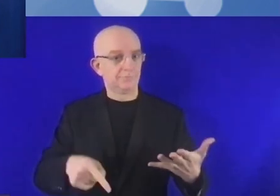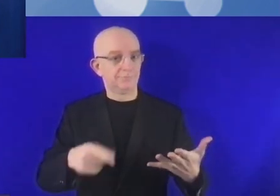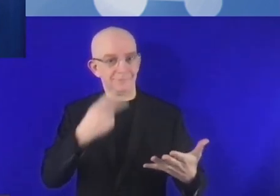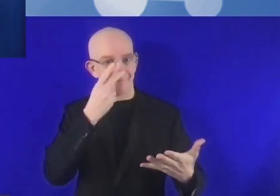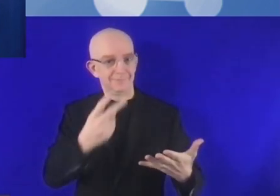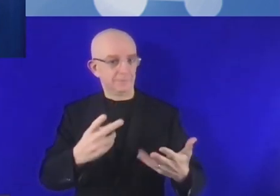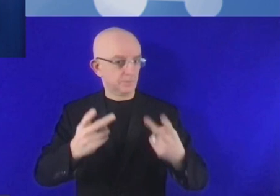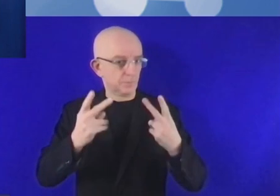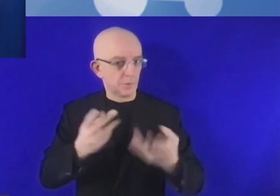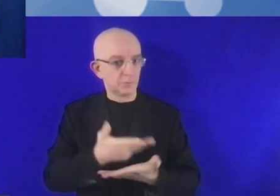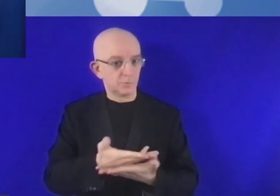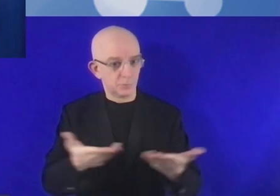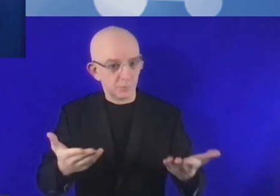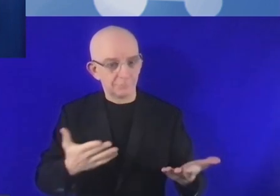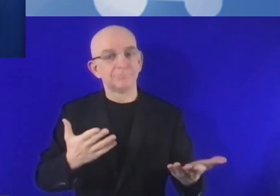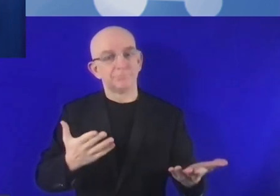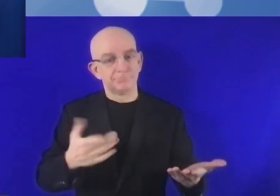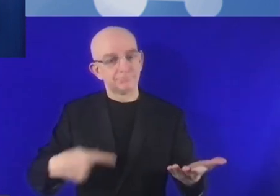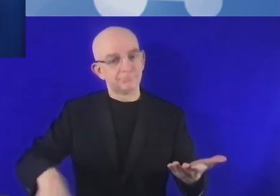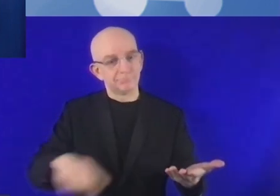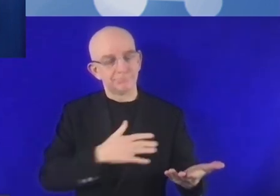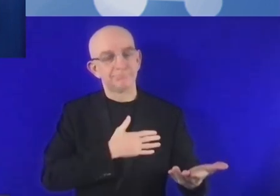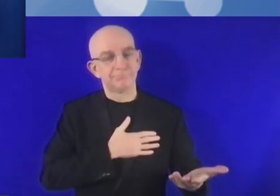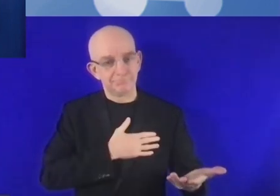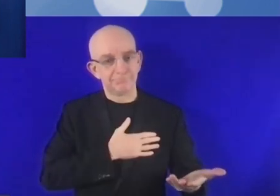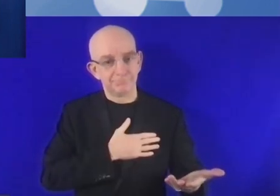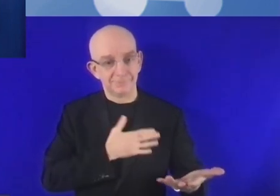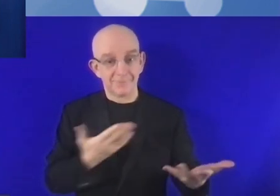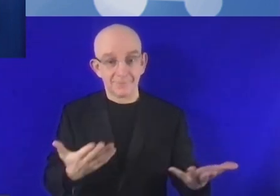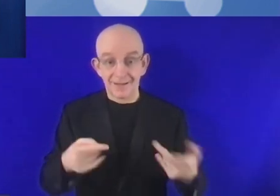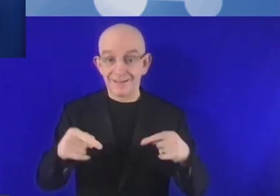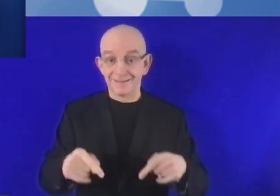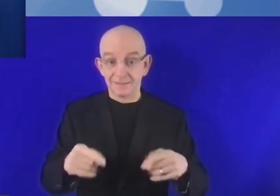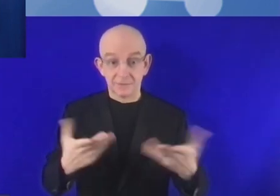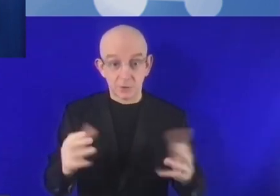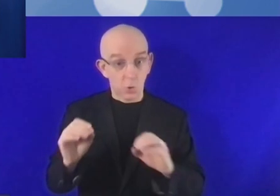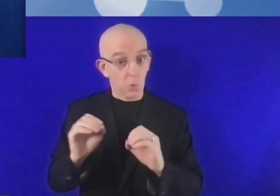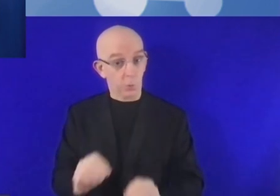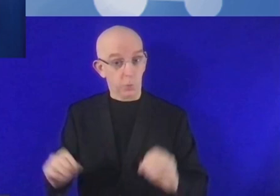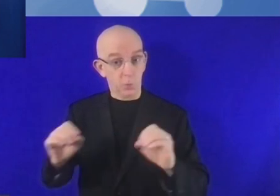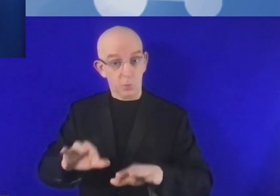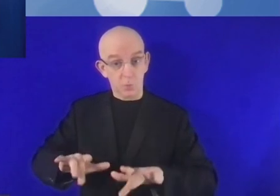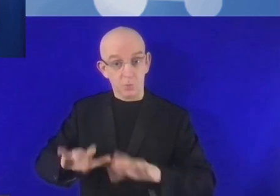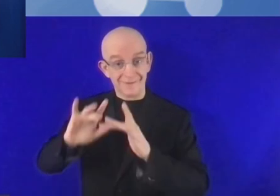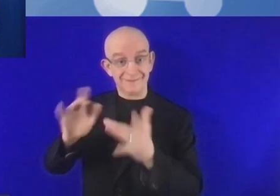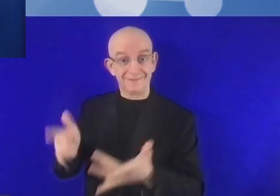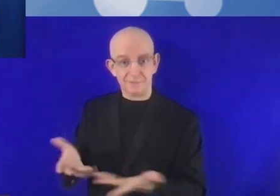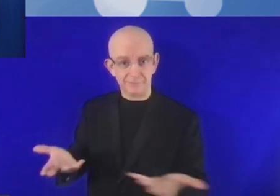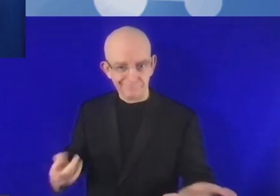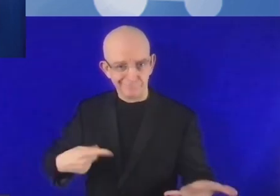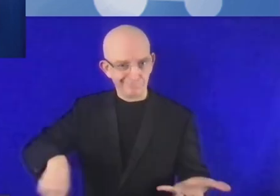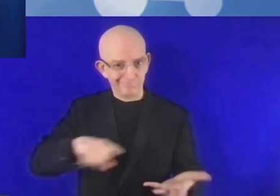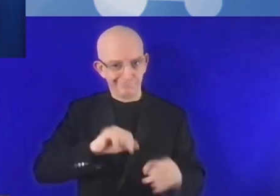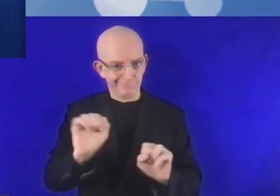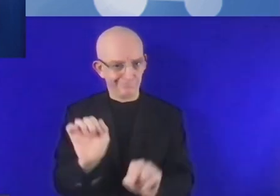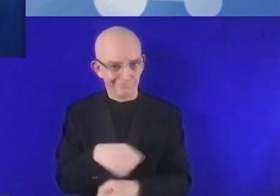przestrzeń cyfrowa. Bądźmy szczerzy, bez internetu nie bylibyśmy w stanie spotkać się tutaj